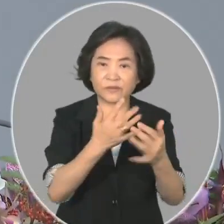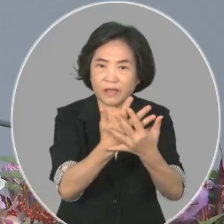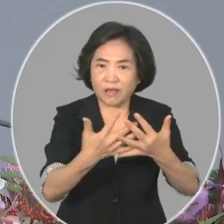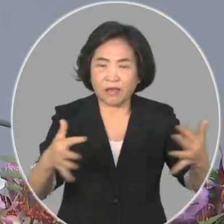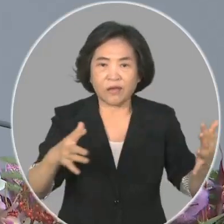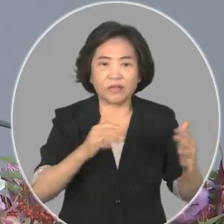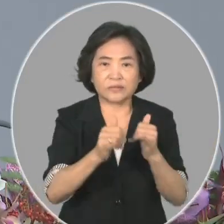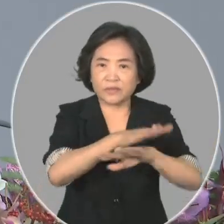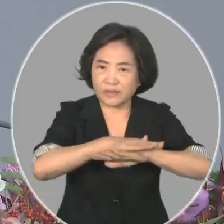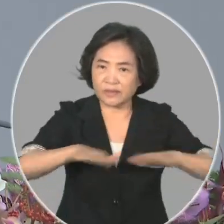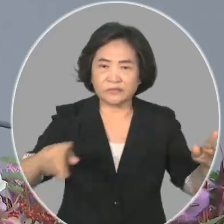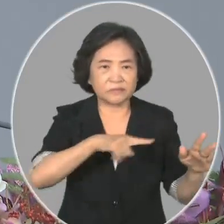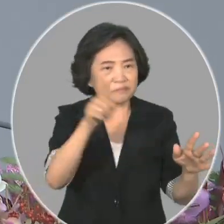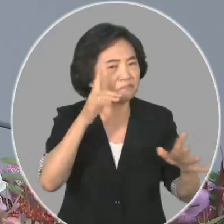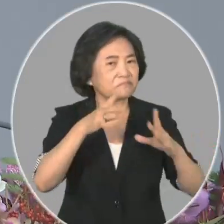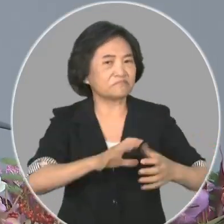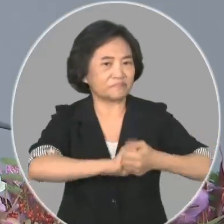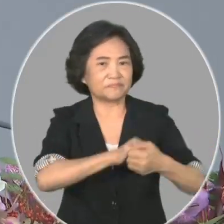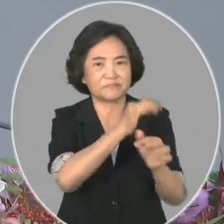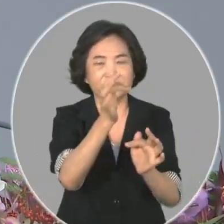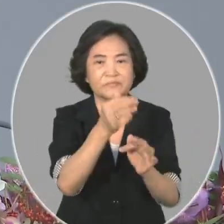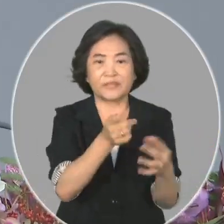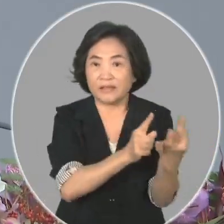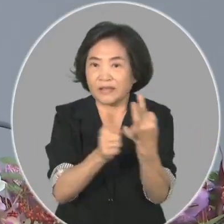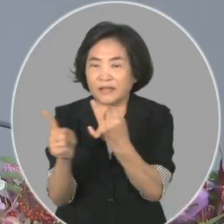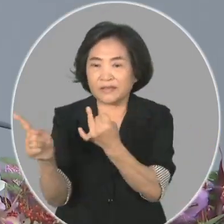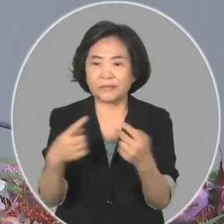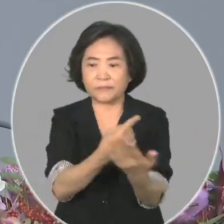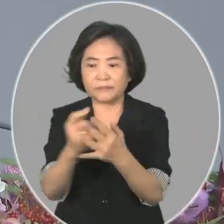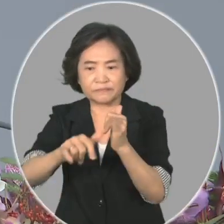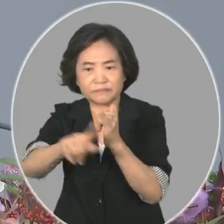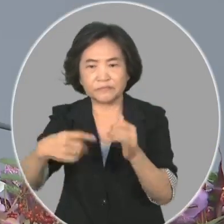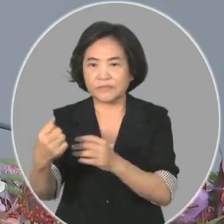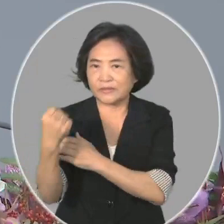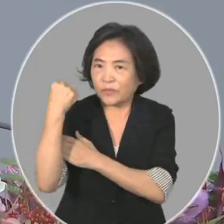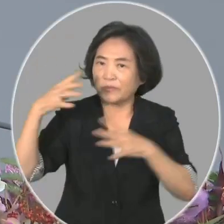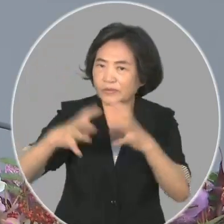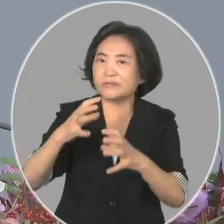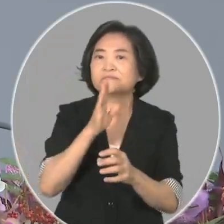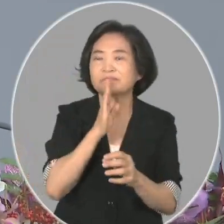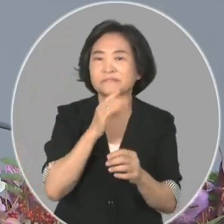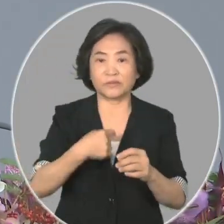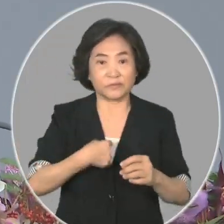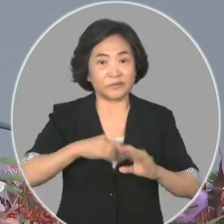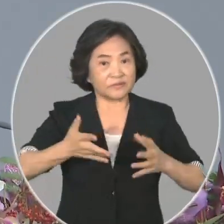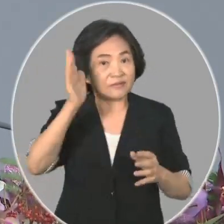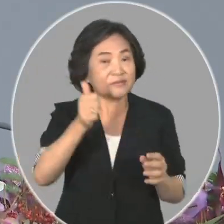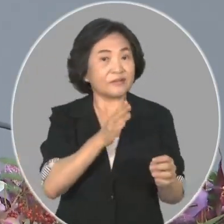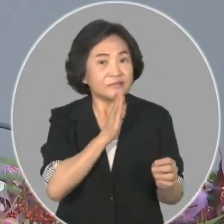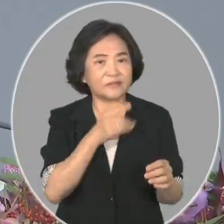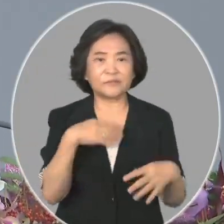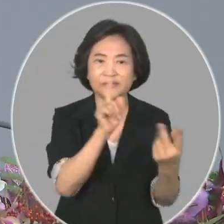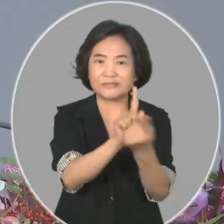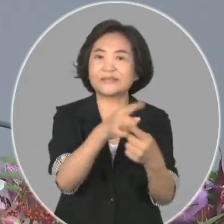网。这些成就是所有国民共同的努力。身为总统，我要